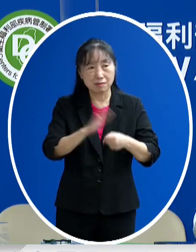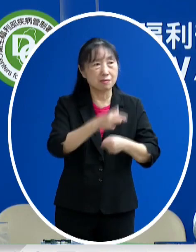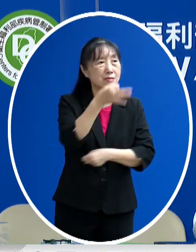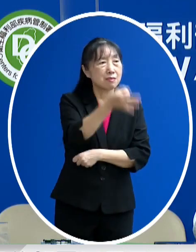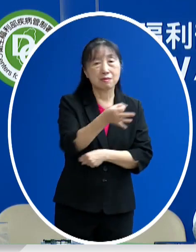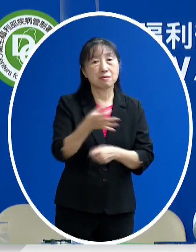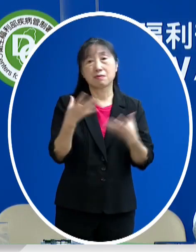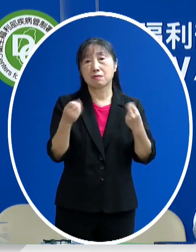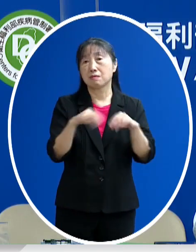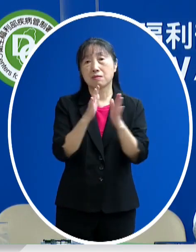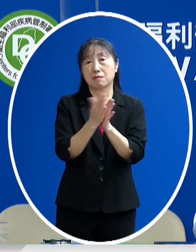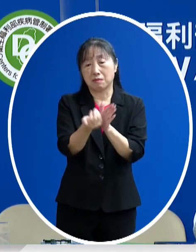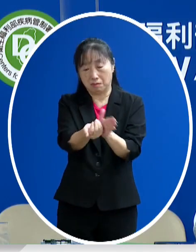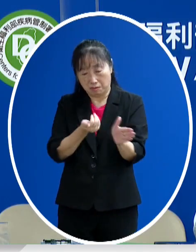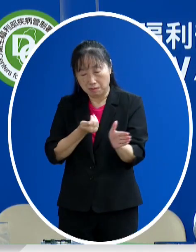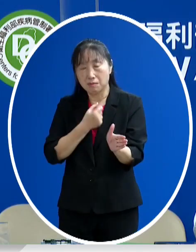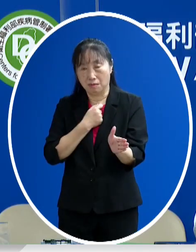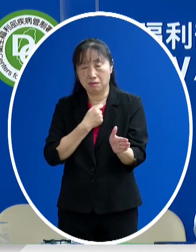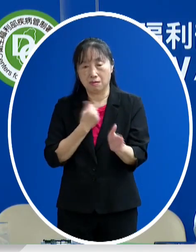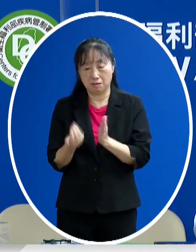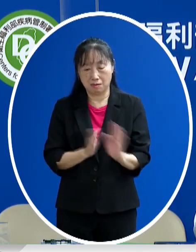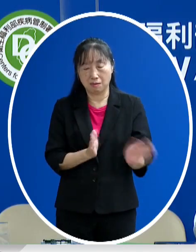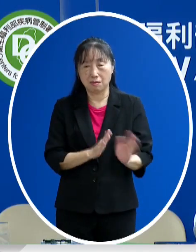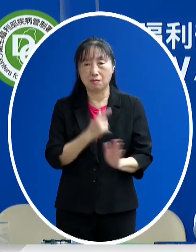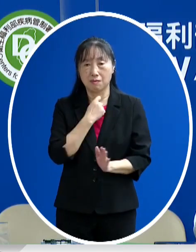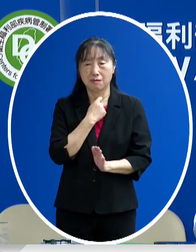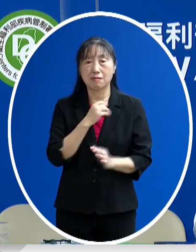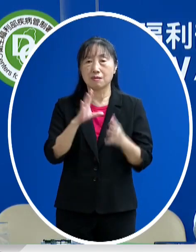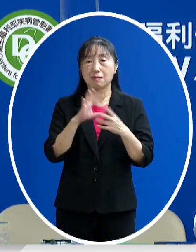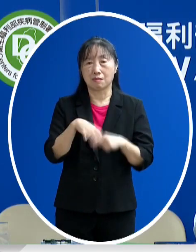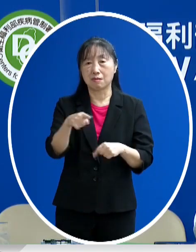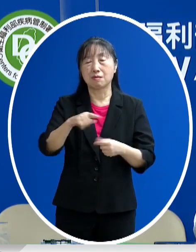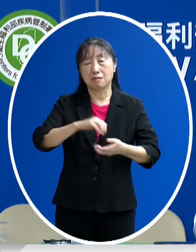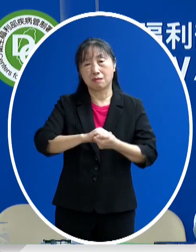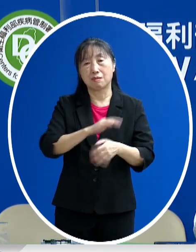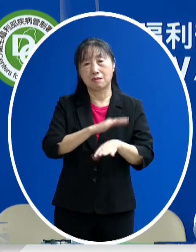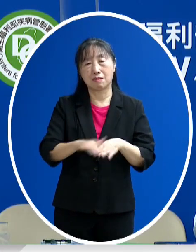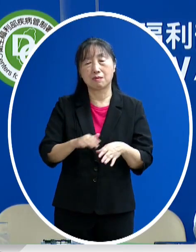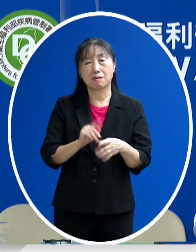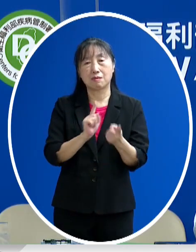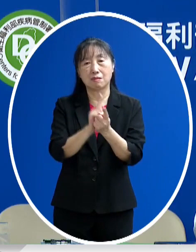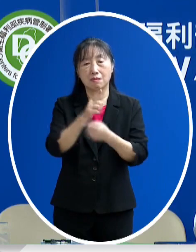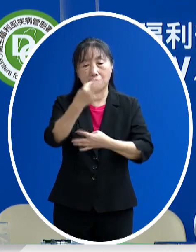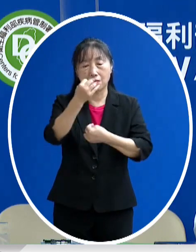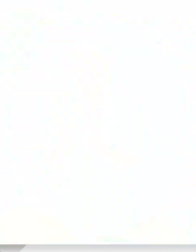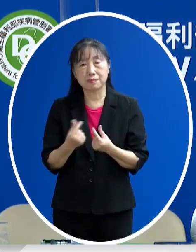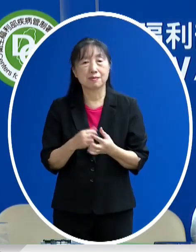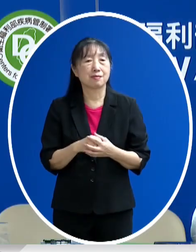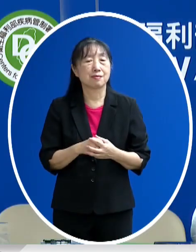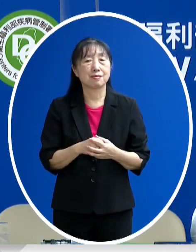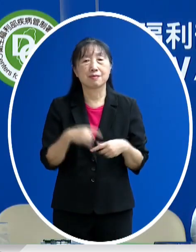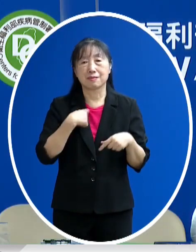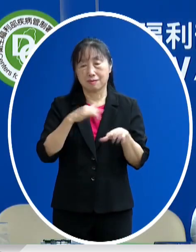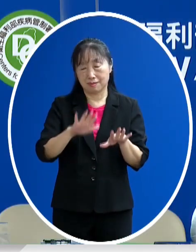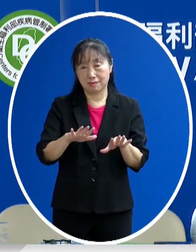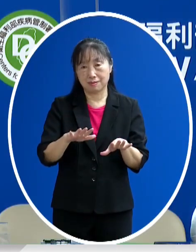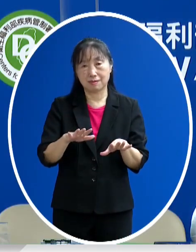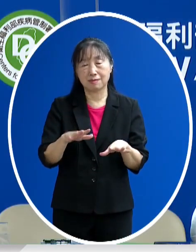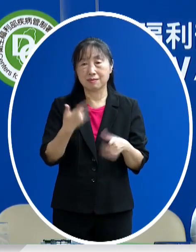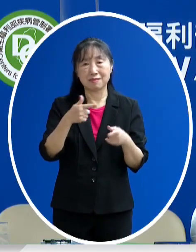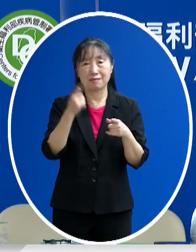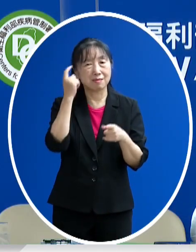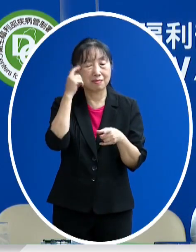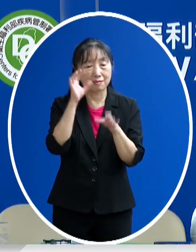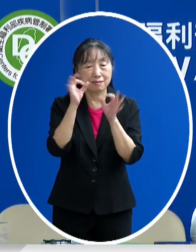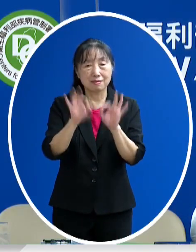家也都强调超前部署，所以当然就是会产生有一些这个借效的这个问题。我们绝对不是要浪费